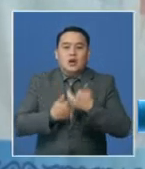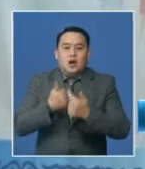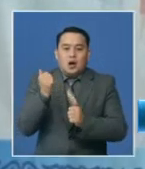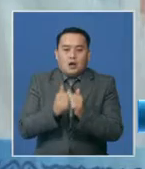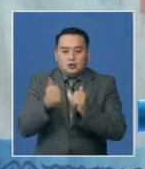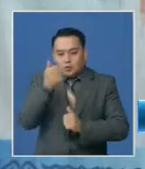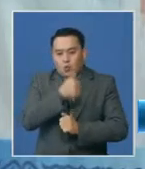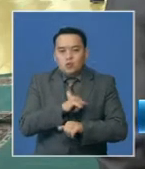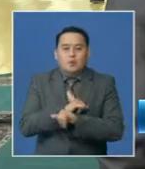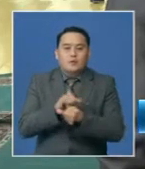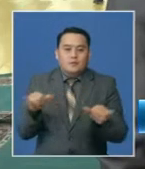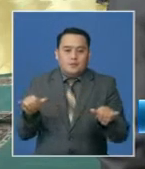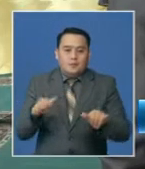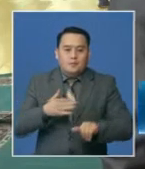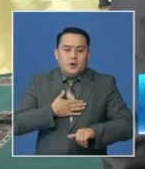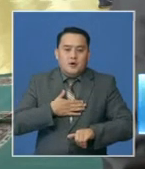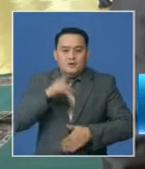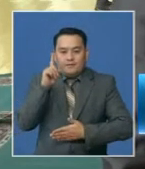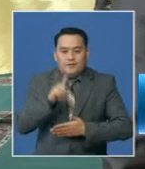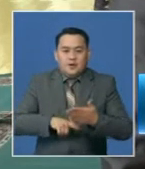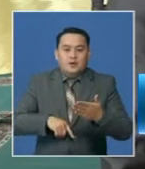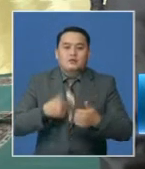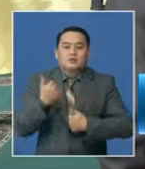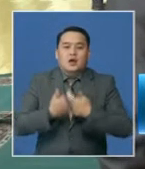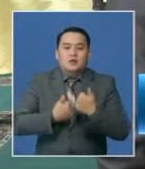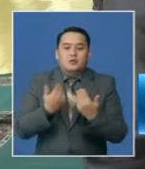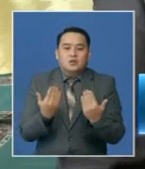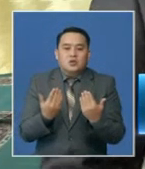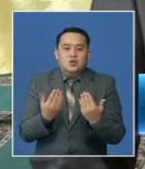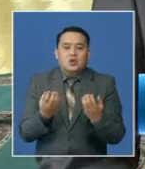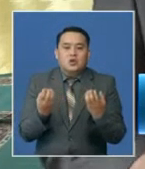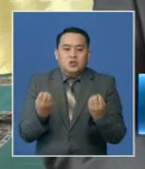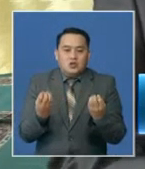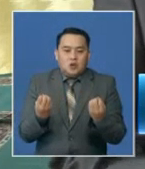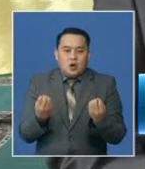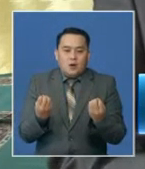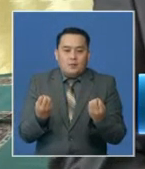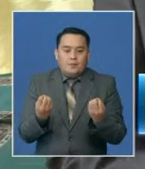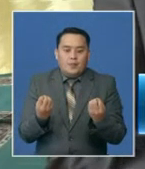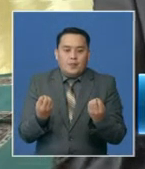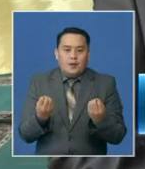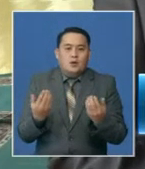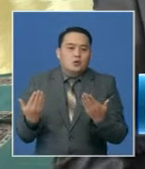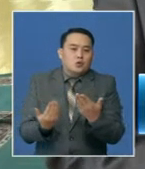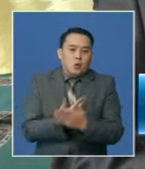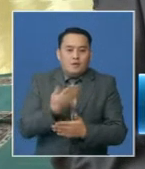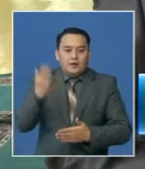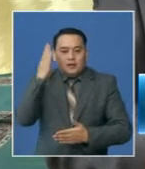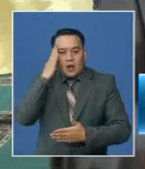Почетными гостями открытия спортивного состязания стали ветераны афганской войны.